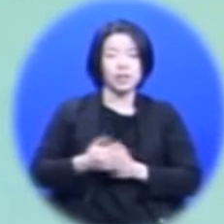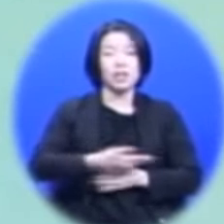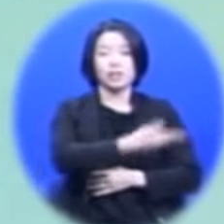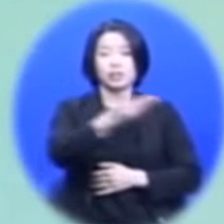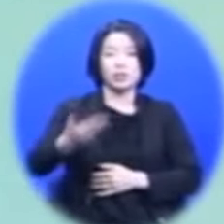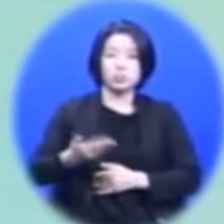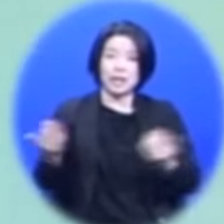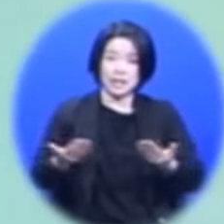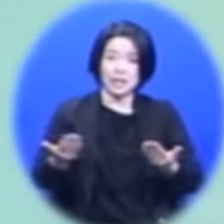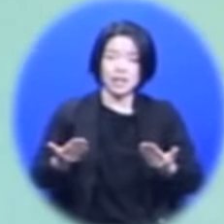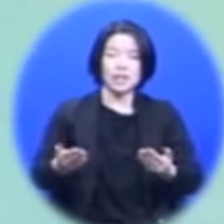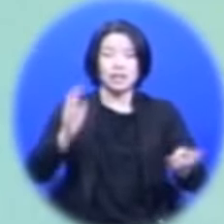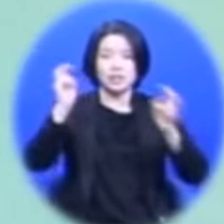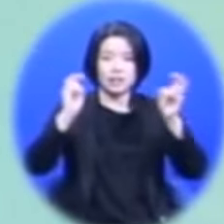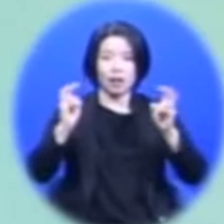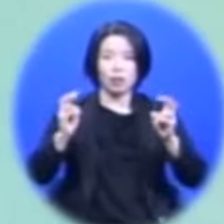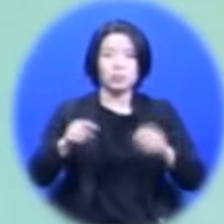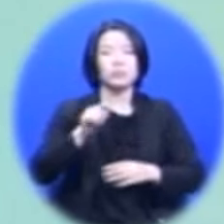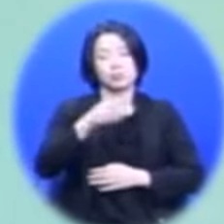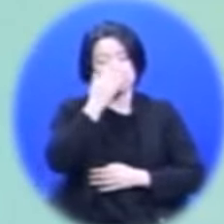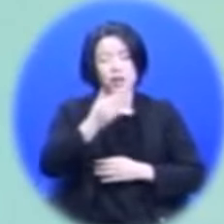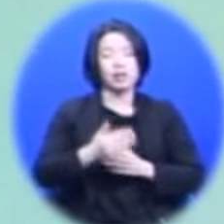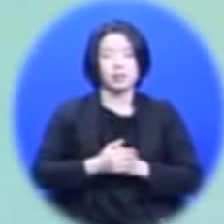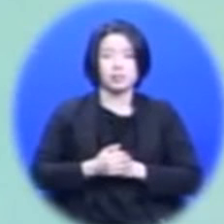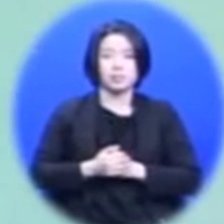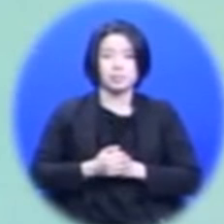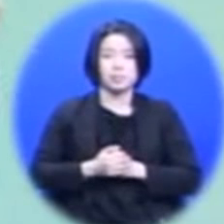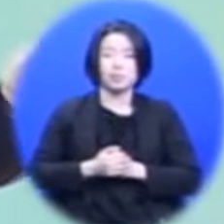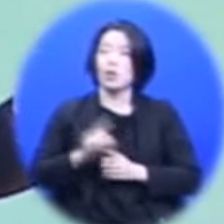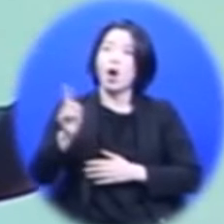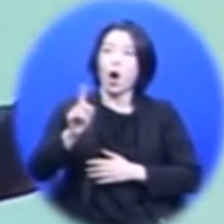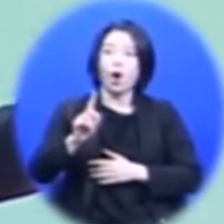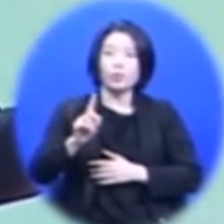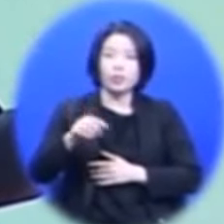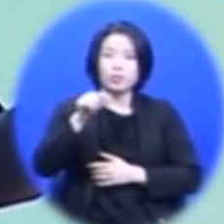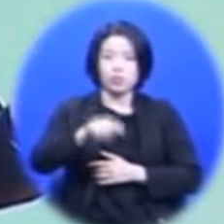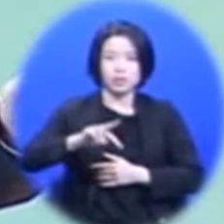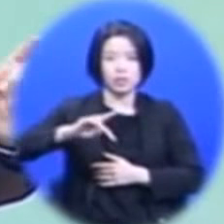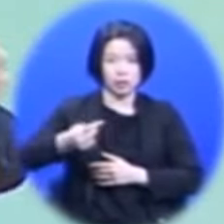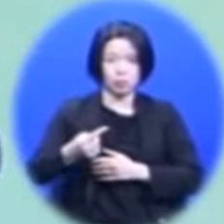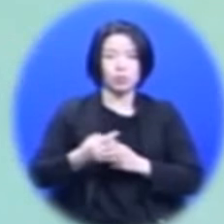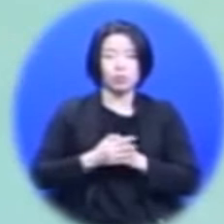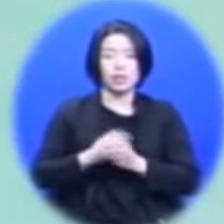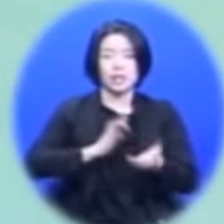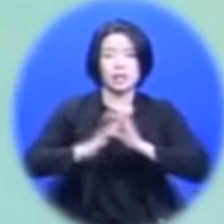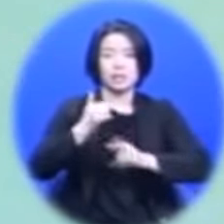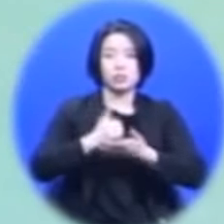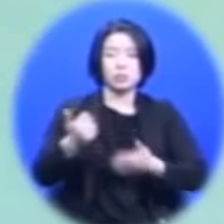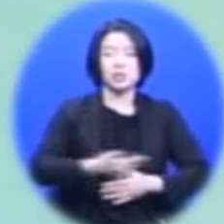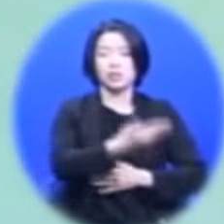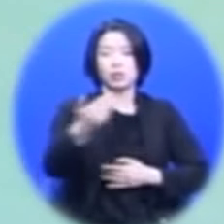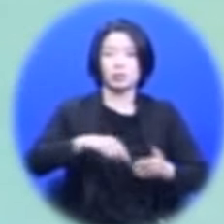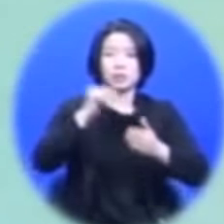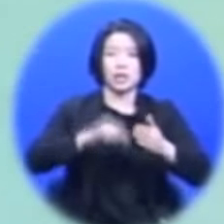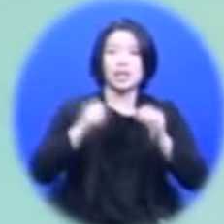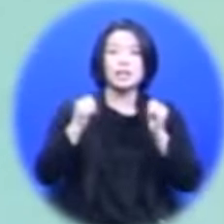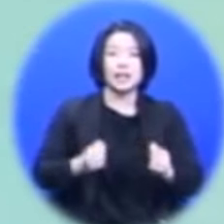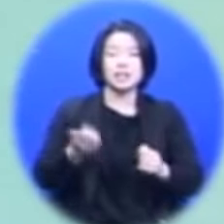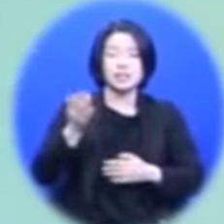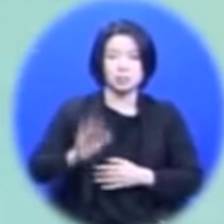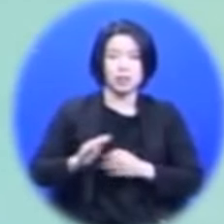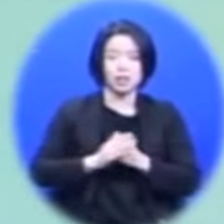여러분의 일, 사업, 그럴 수 있습니다. 어떤 것이라도 예수님이 여러분 안에 계신데